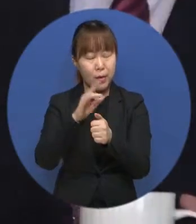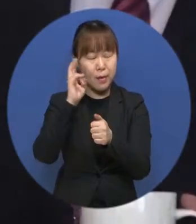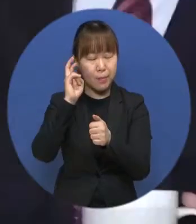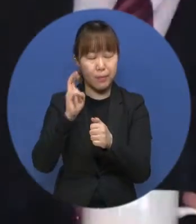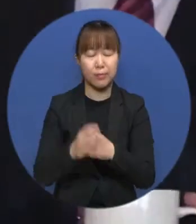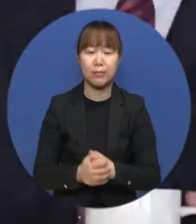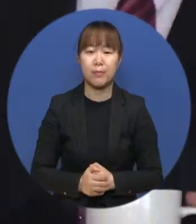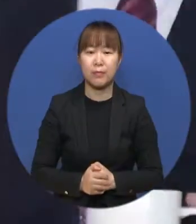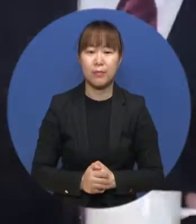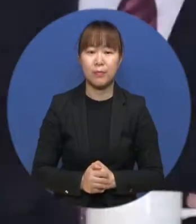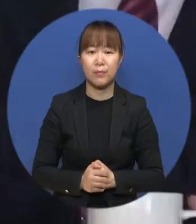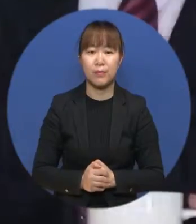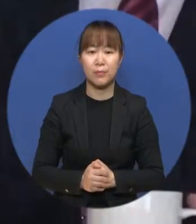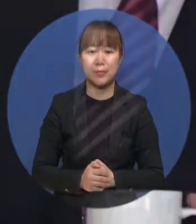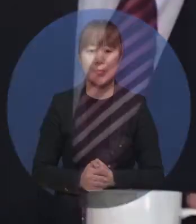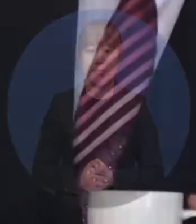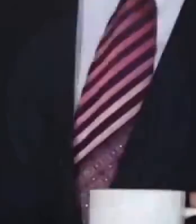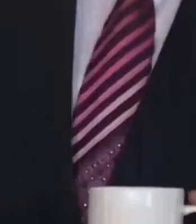복지 tv 뉴스 100 및 아닙니다